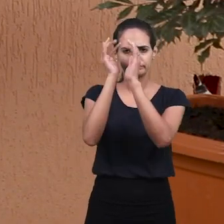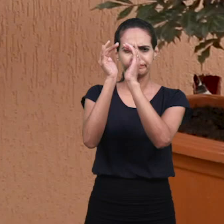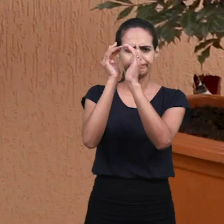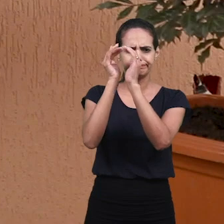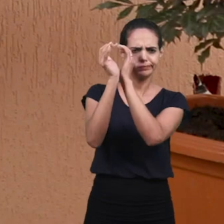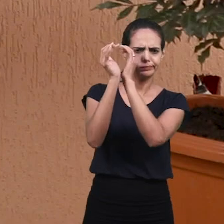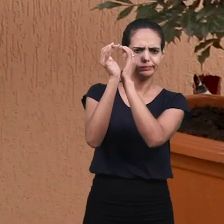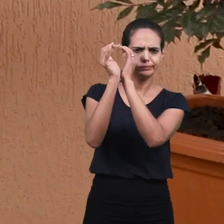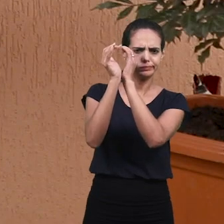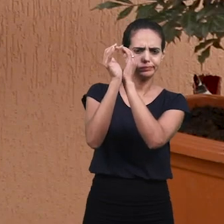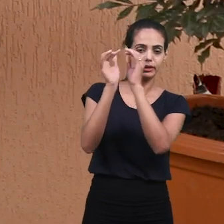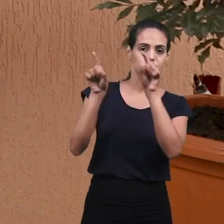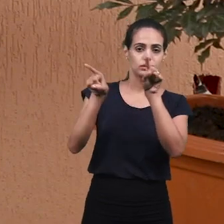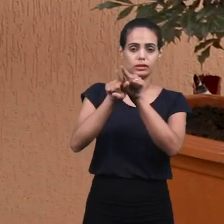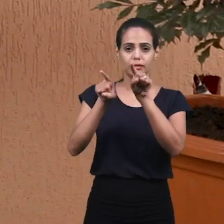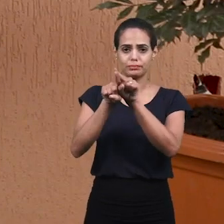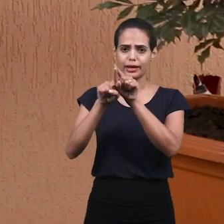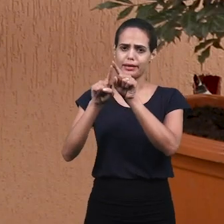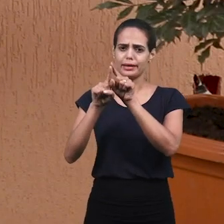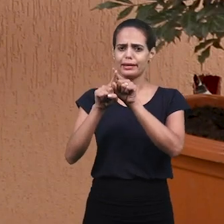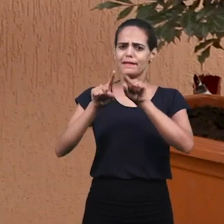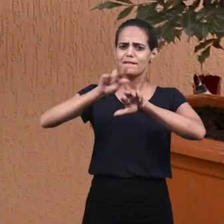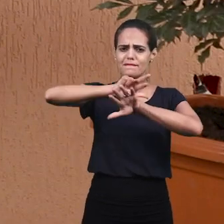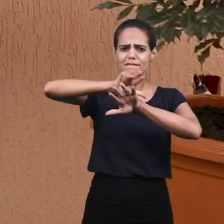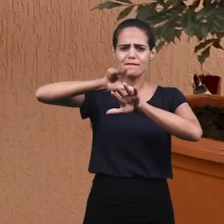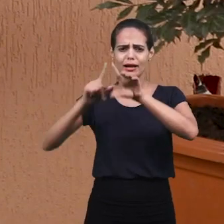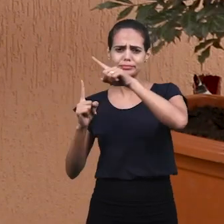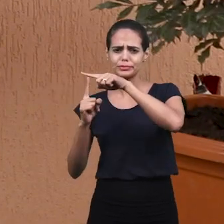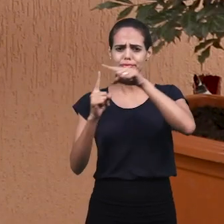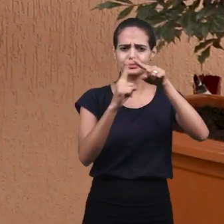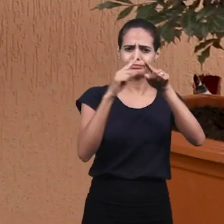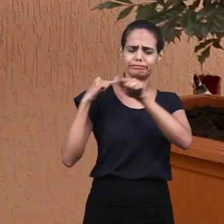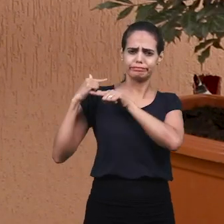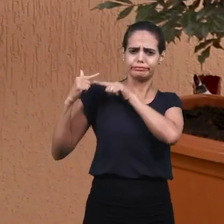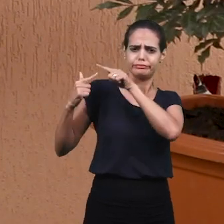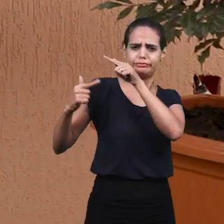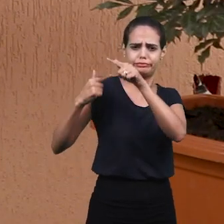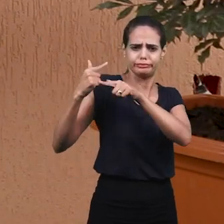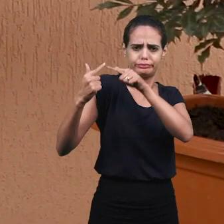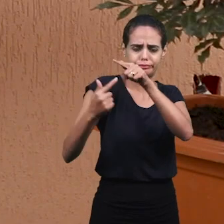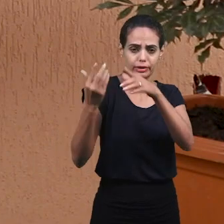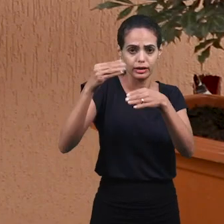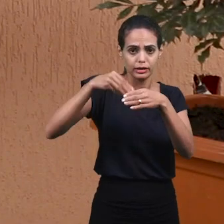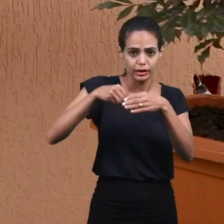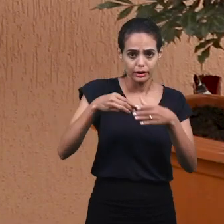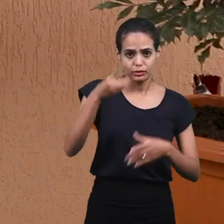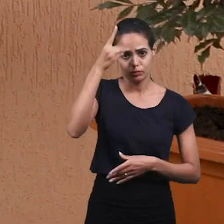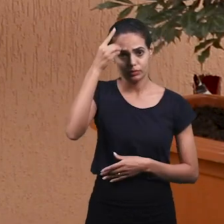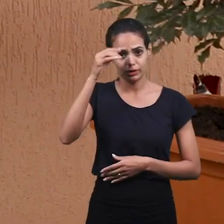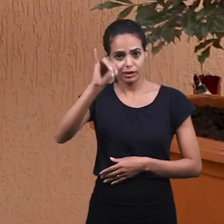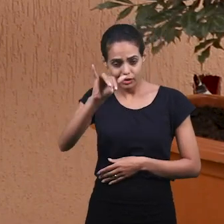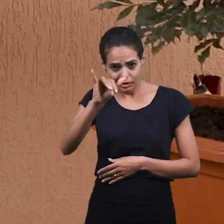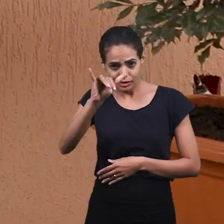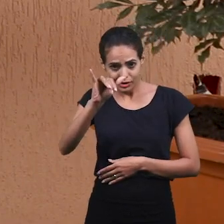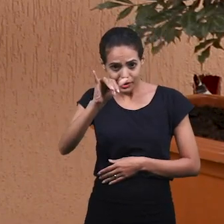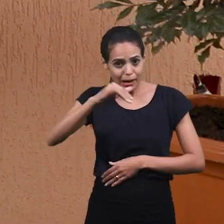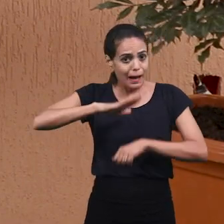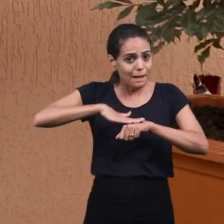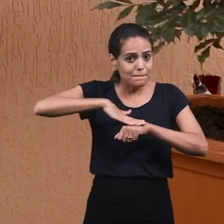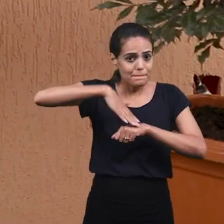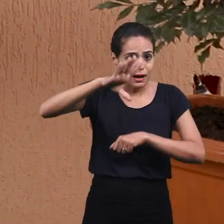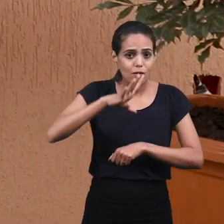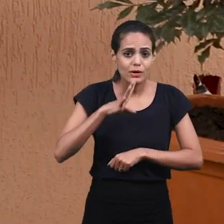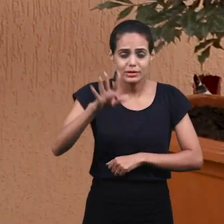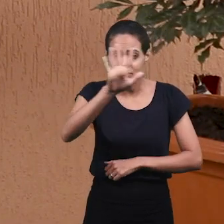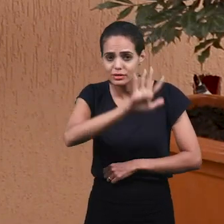autisme, de paralysie cérébrale ou syndrome génétique. L'intérieur des syndromes génétiques de la